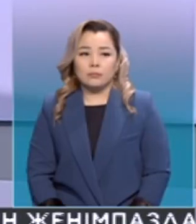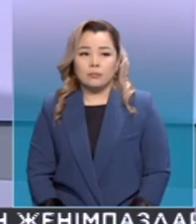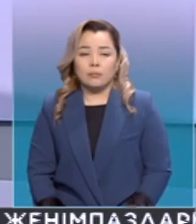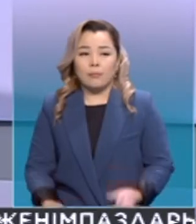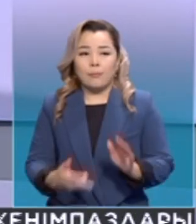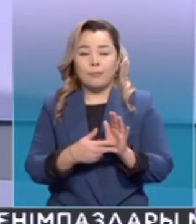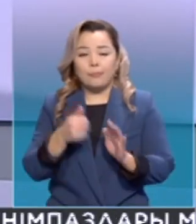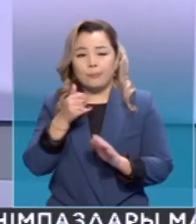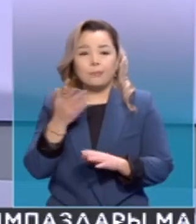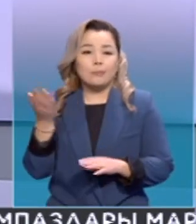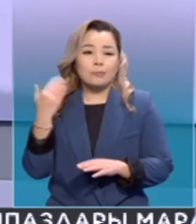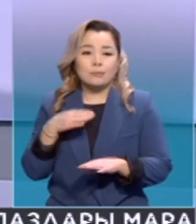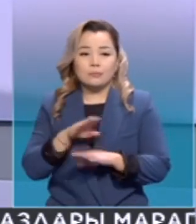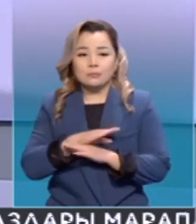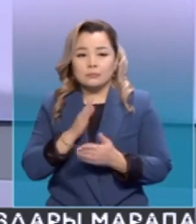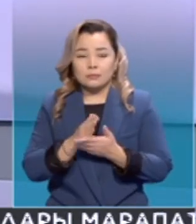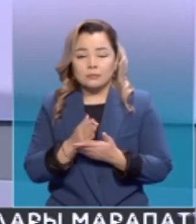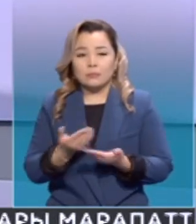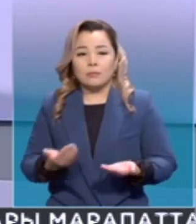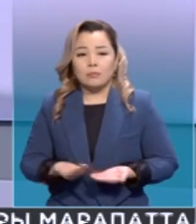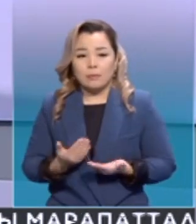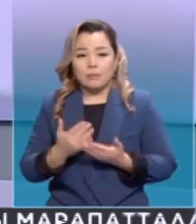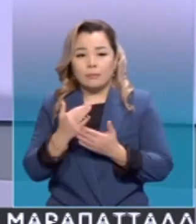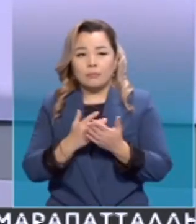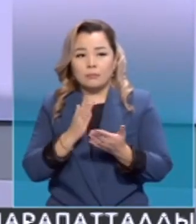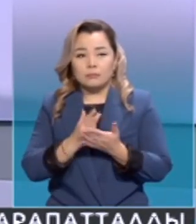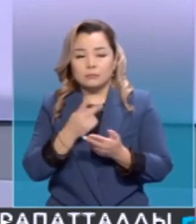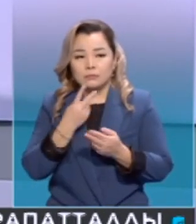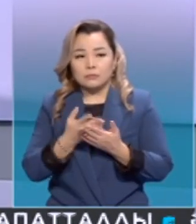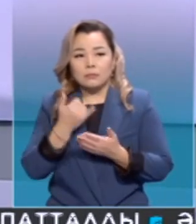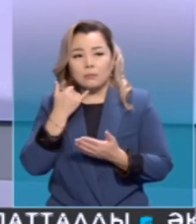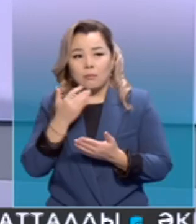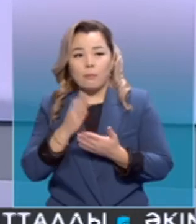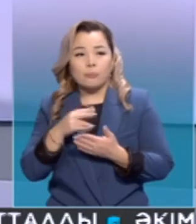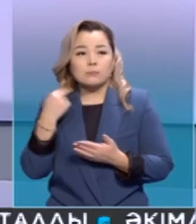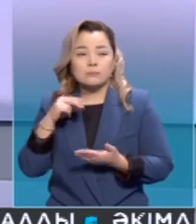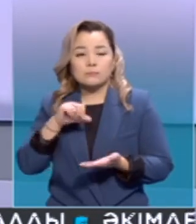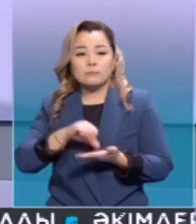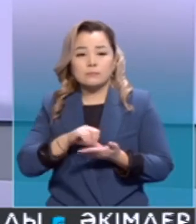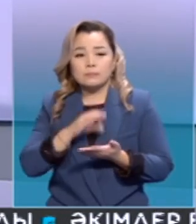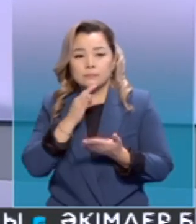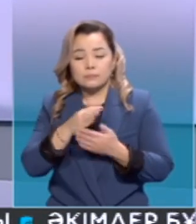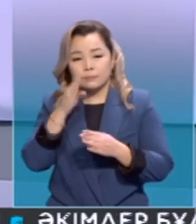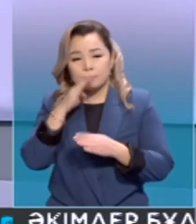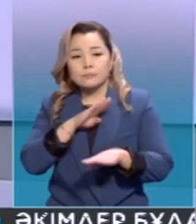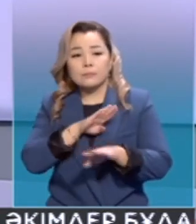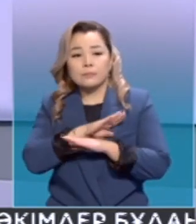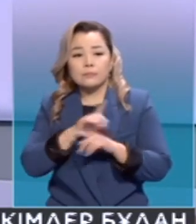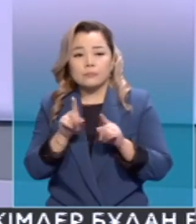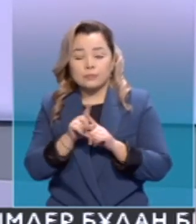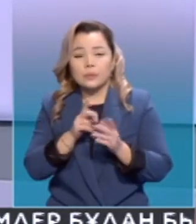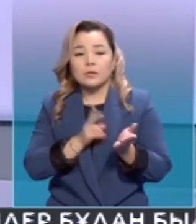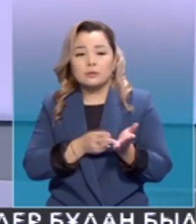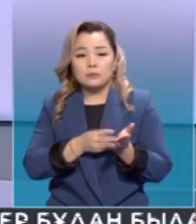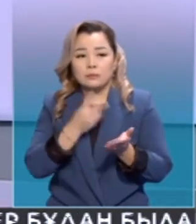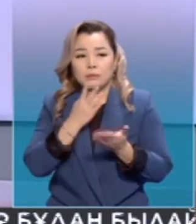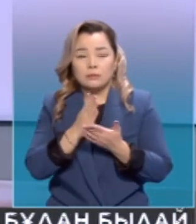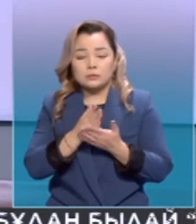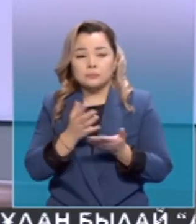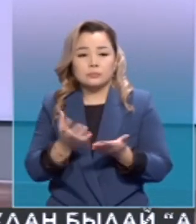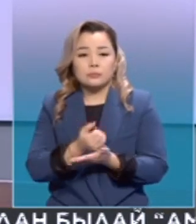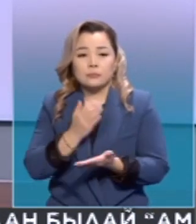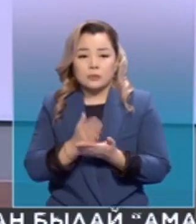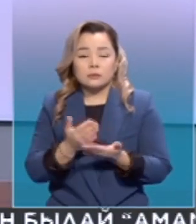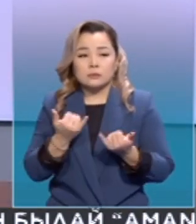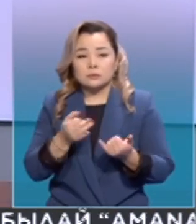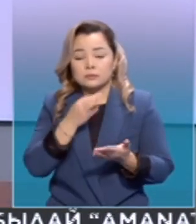8 жыл бұрын қайтыс болған адам тірілердің тізімінде жүр. Арнамызға хабарласқан Ақтөбелік тұрғын әкесінің бақилық болғанын дәлелдей алмай сабылған.